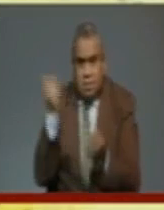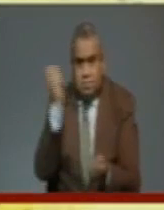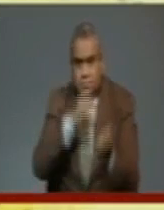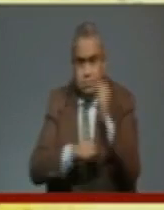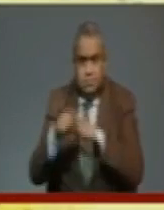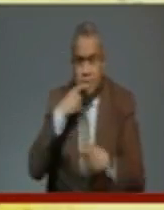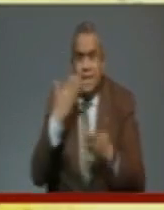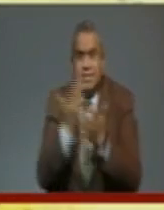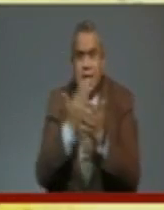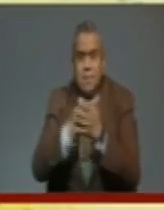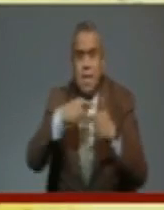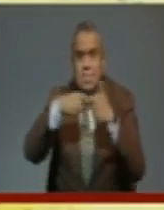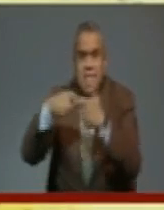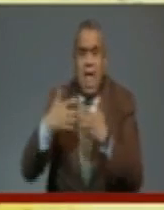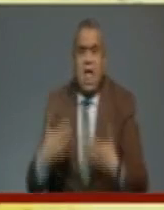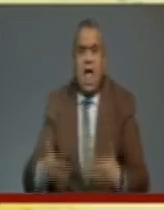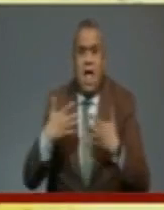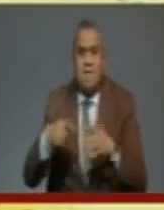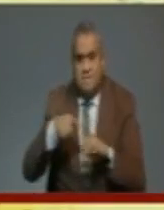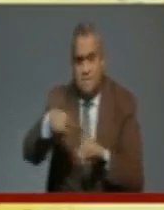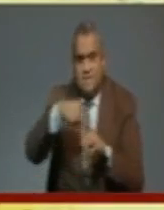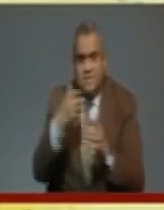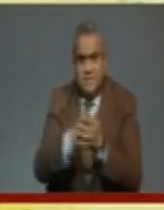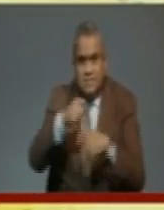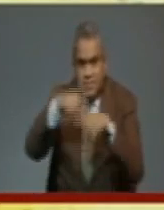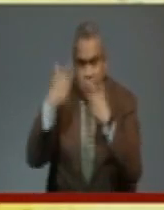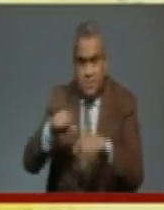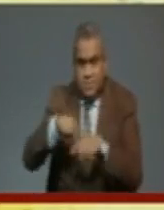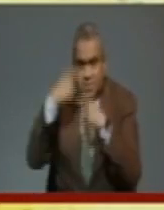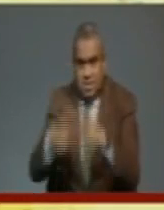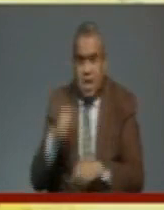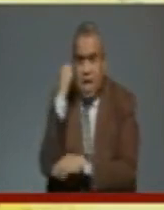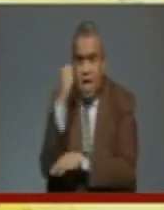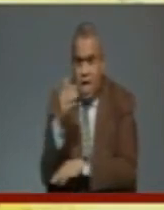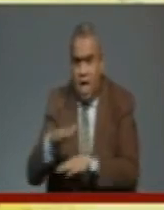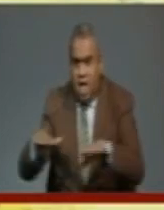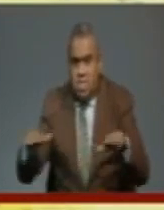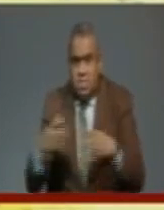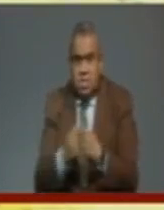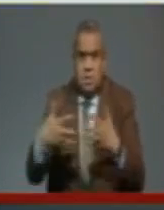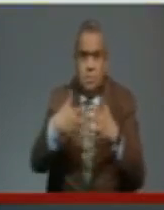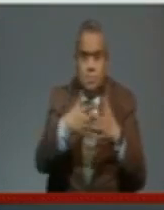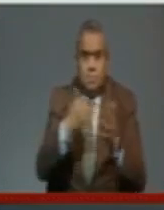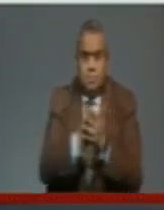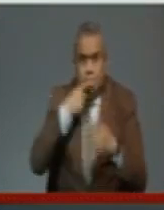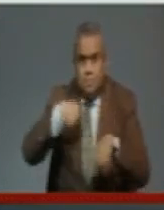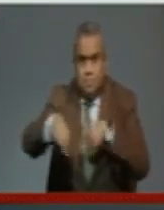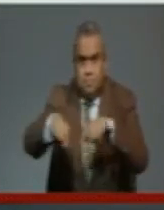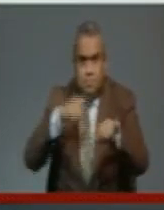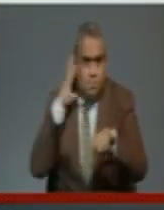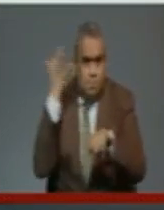سريعة وآمنة، مرورا بالموانئ الجافة والمناطق اللوجستية. ومن أهم هذه الممرات